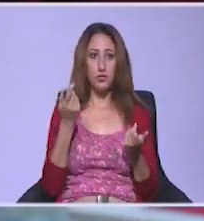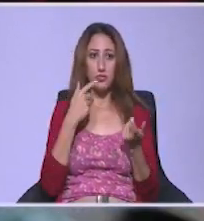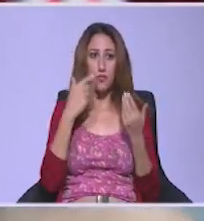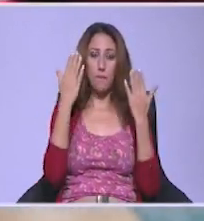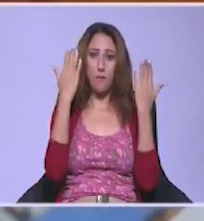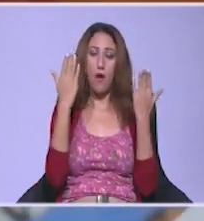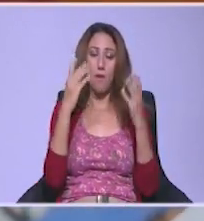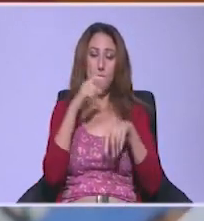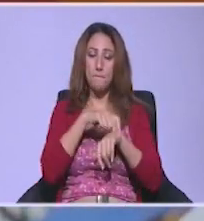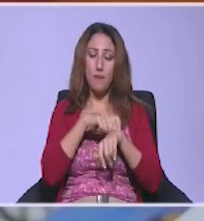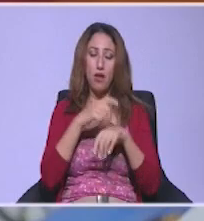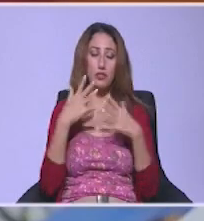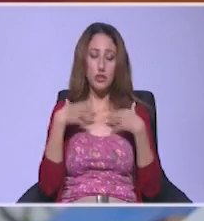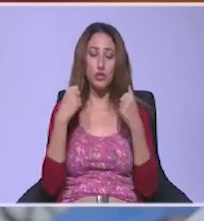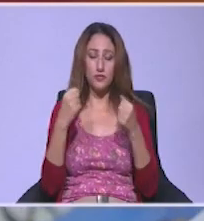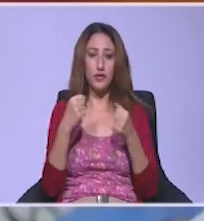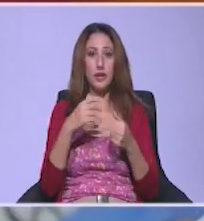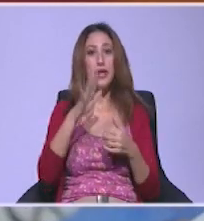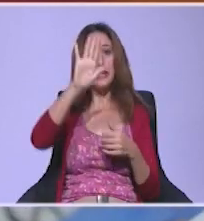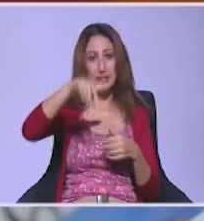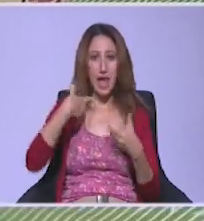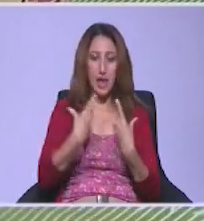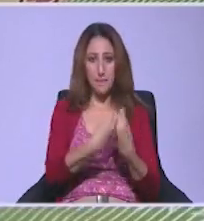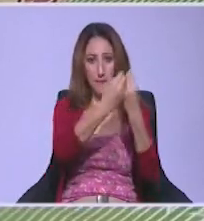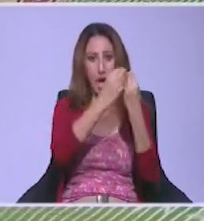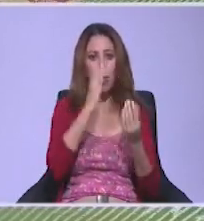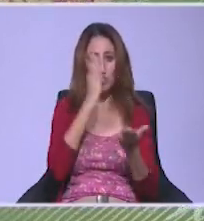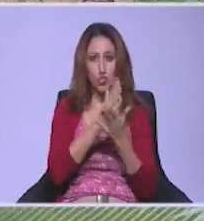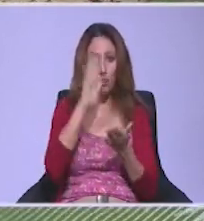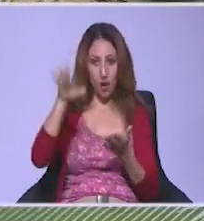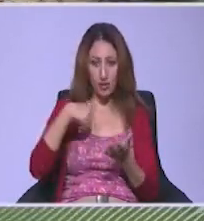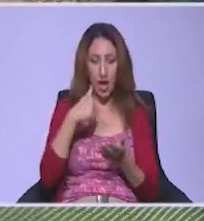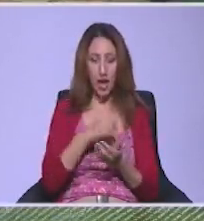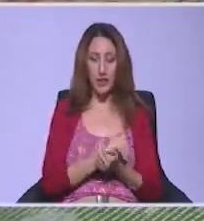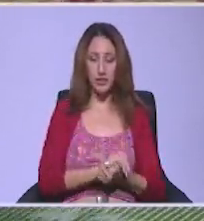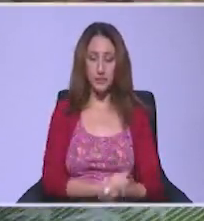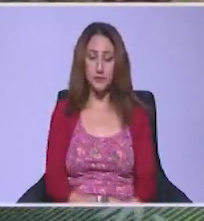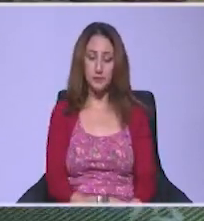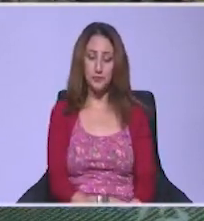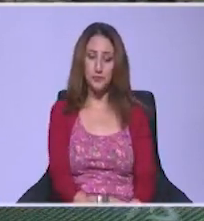شر والمرض. كله هيبقى كويس. انت ممكن تيجي معايا مشوار كده سريع؟ ربنا يحفظك. تعالي معايا. تحت امرك يا باشا.